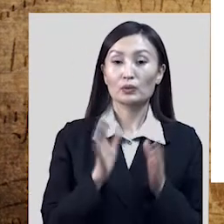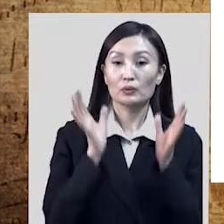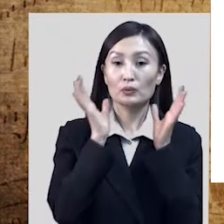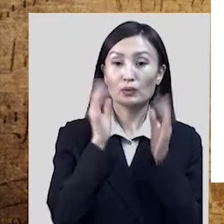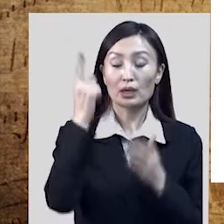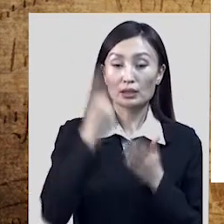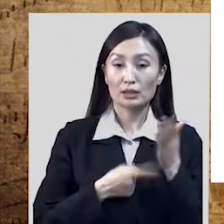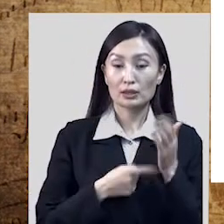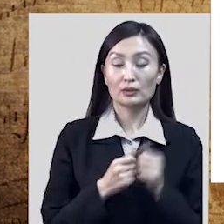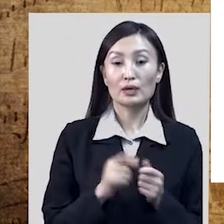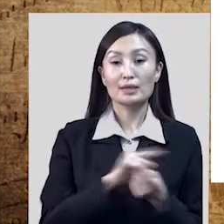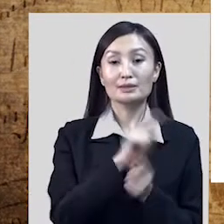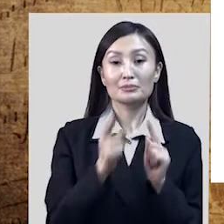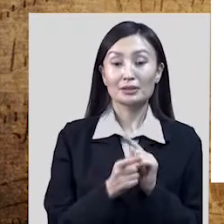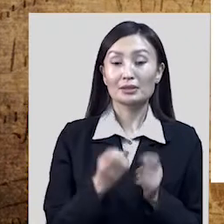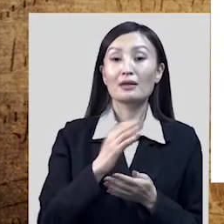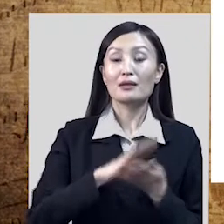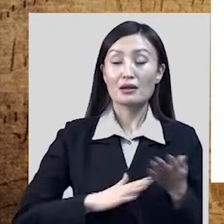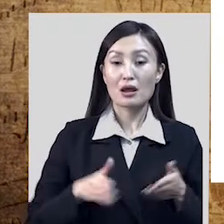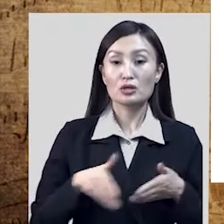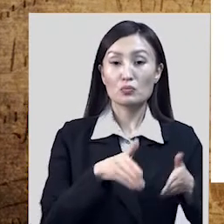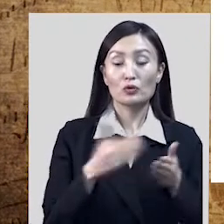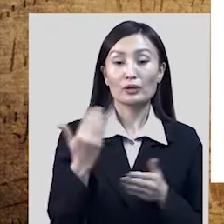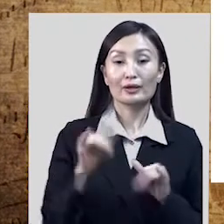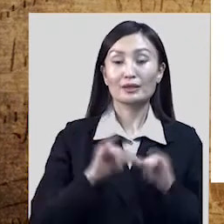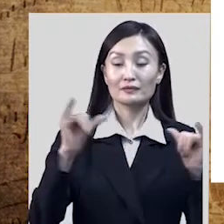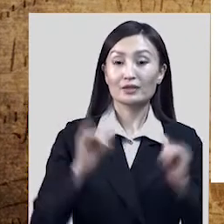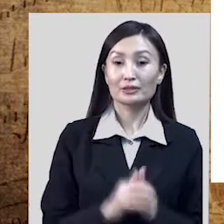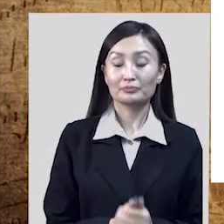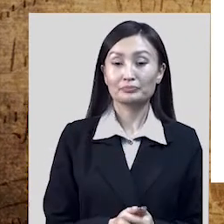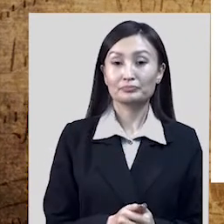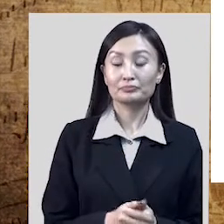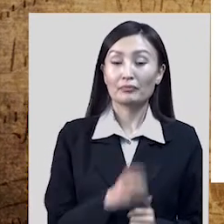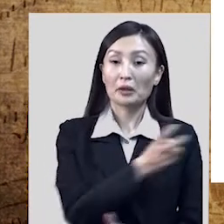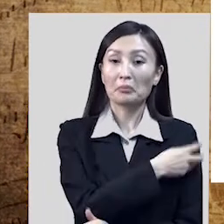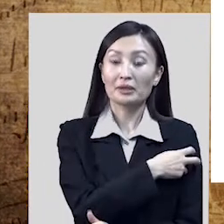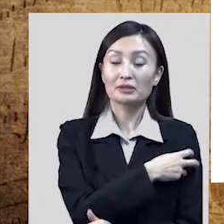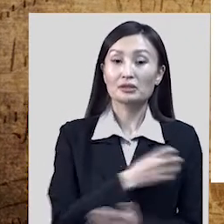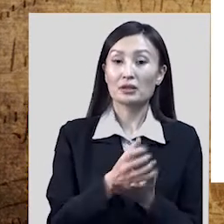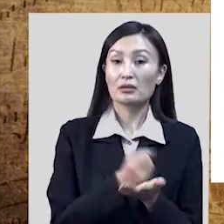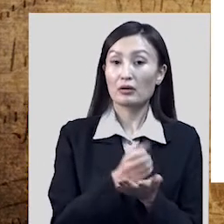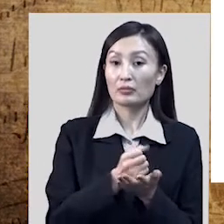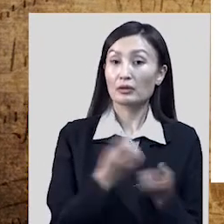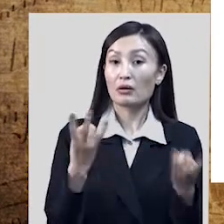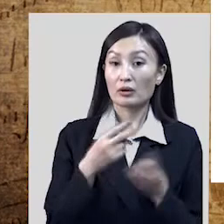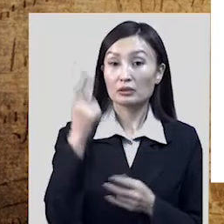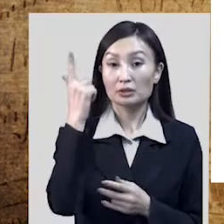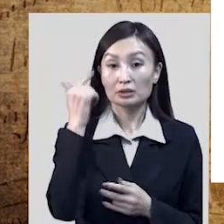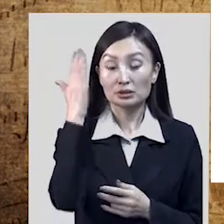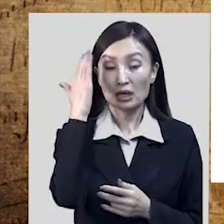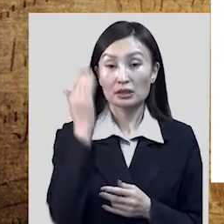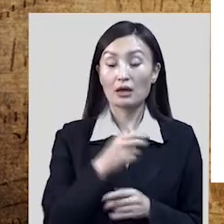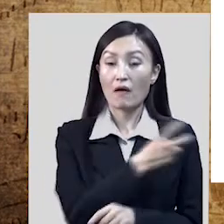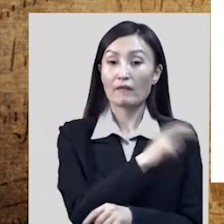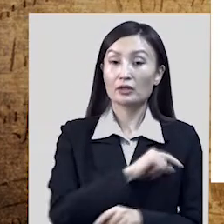что коренным образом изменило дальнейший путь их развитие медицина накапливала необходимые знания врачи